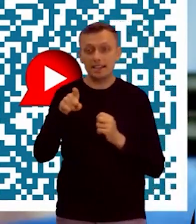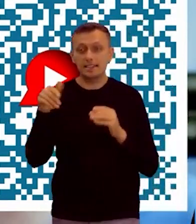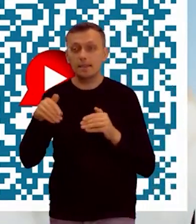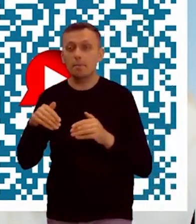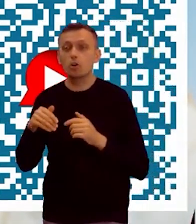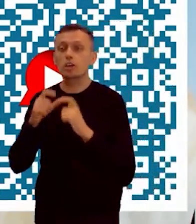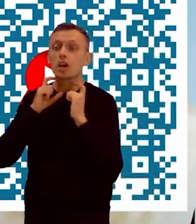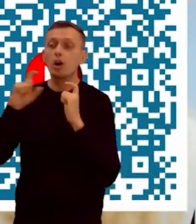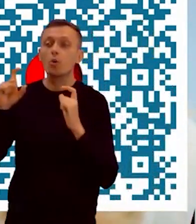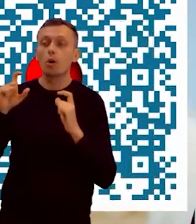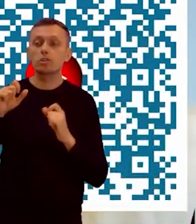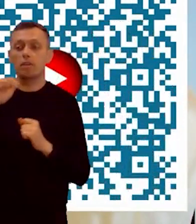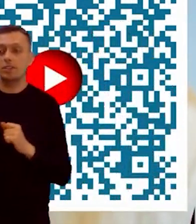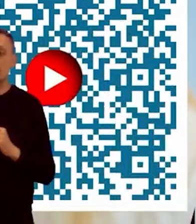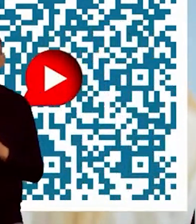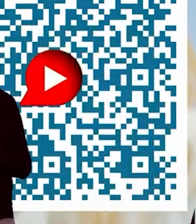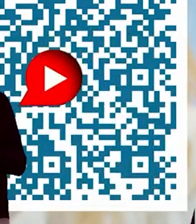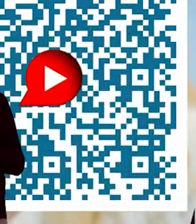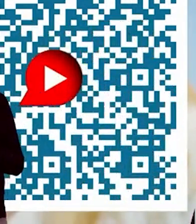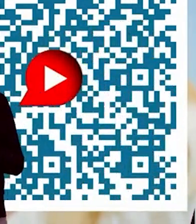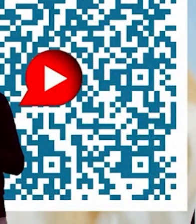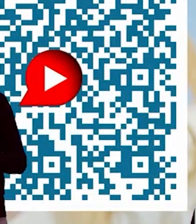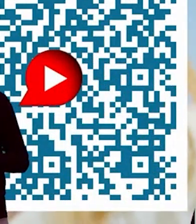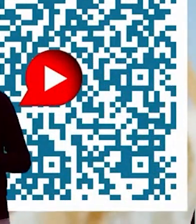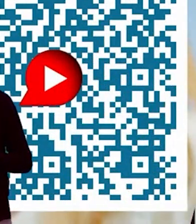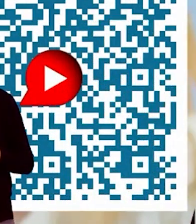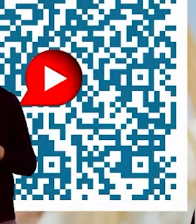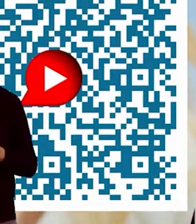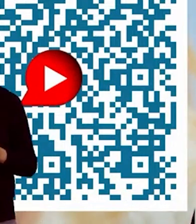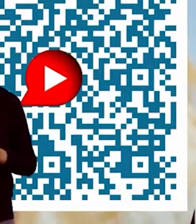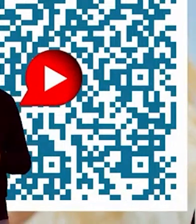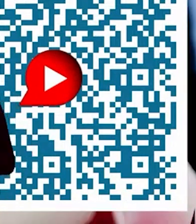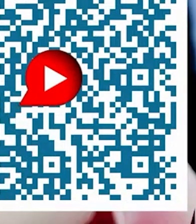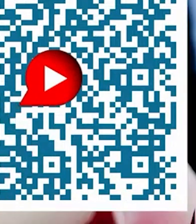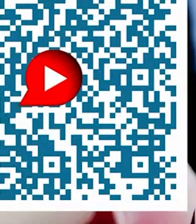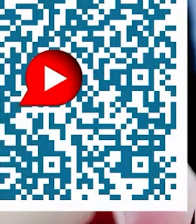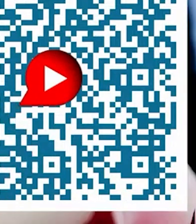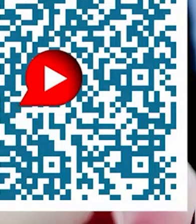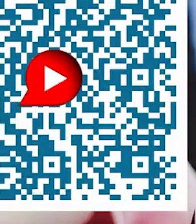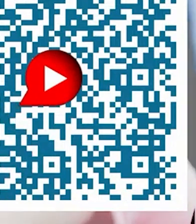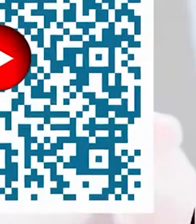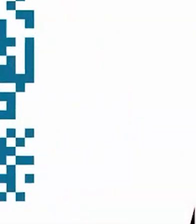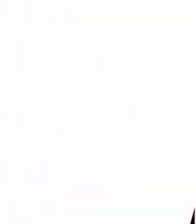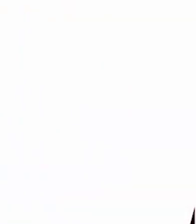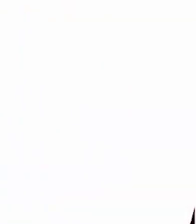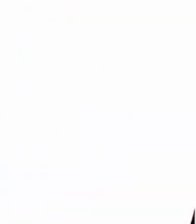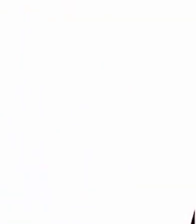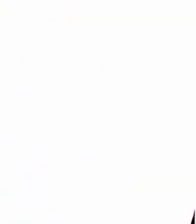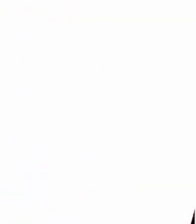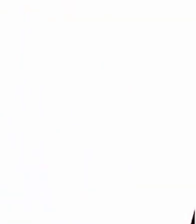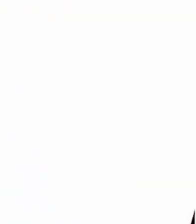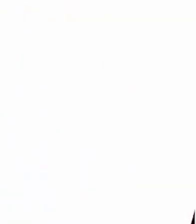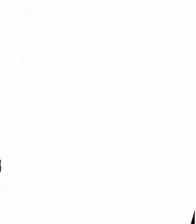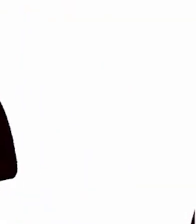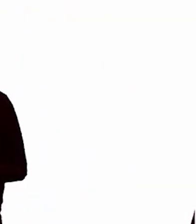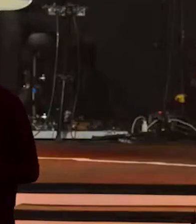dziennie, codziennie do 12 września. Zeskanuj kod QR i głosuj. Dziękujemy. I